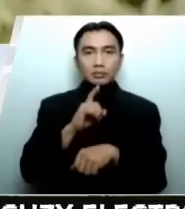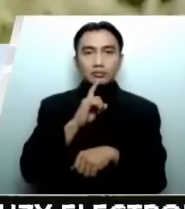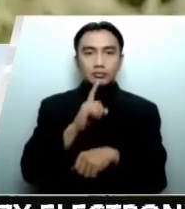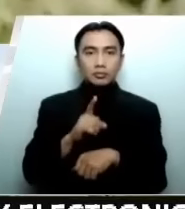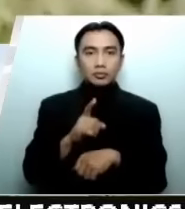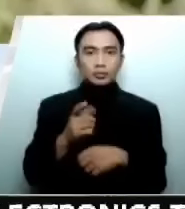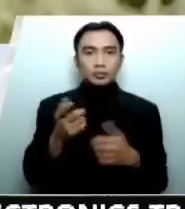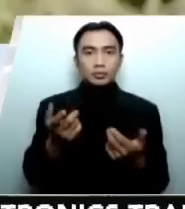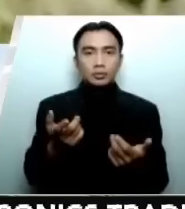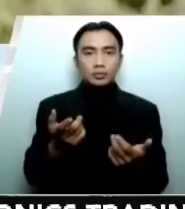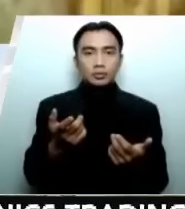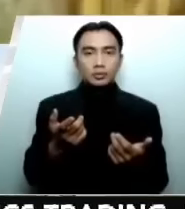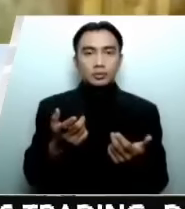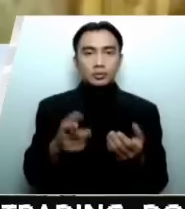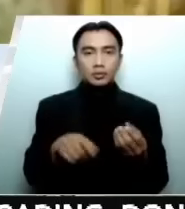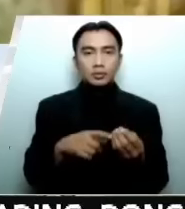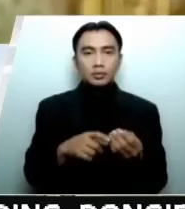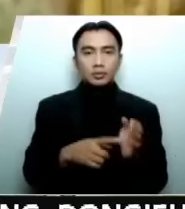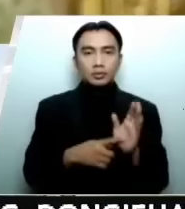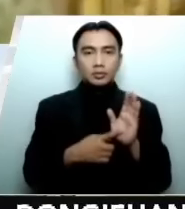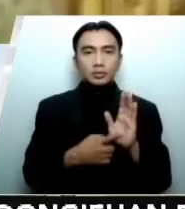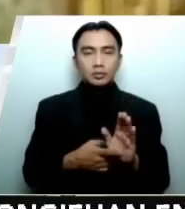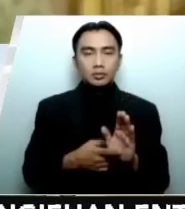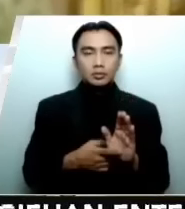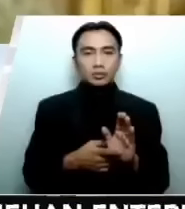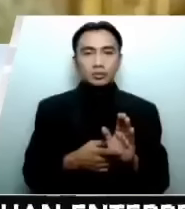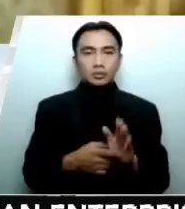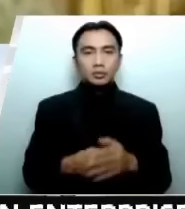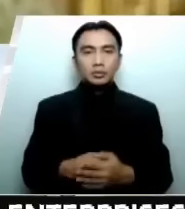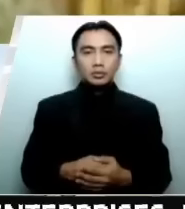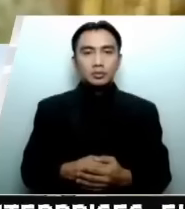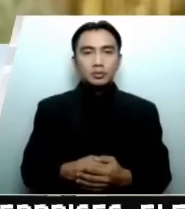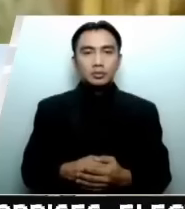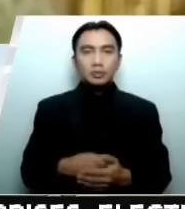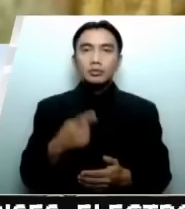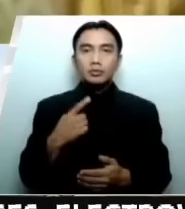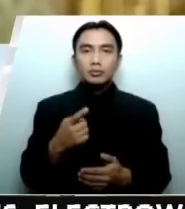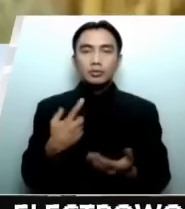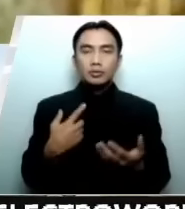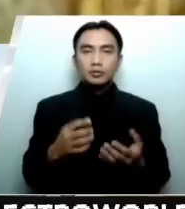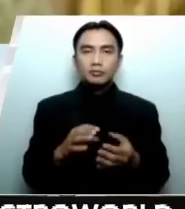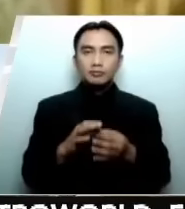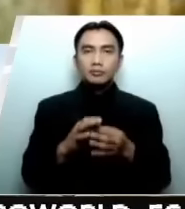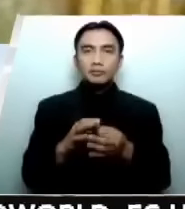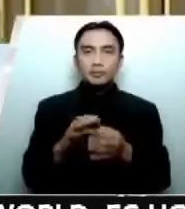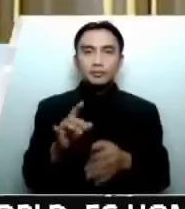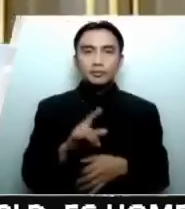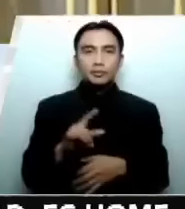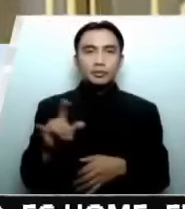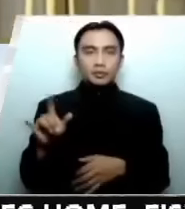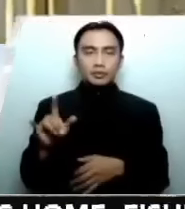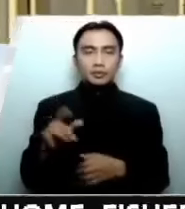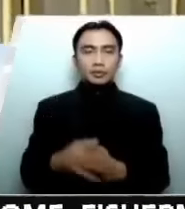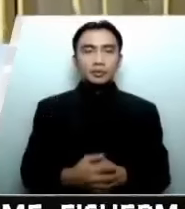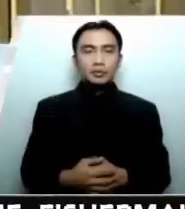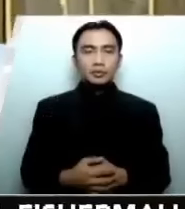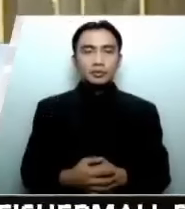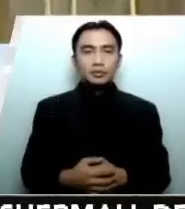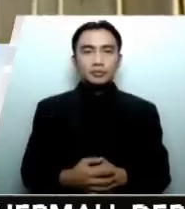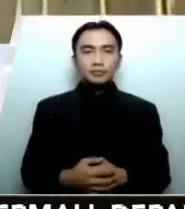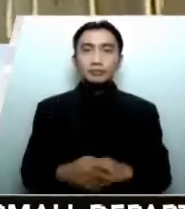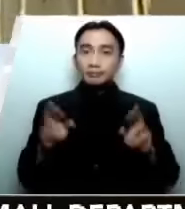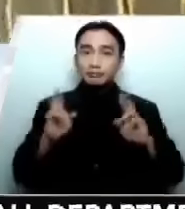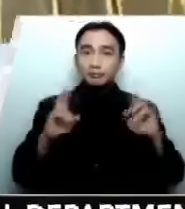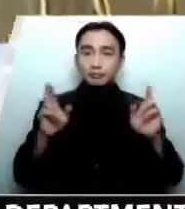peace and good voyage is connected with migration is so important for us in our time. Handa na kaya ang lokal na